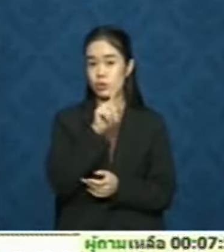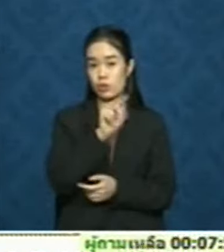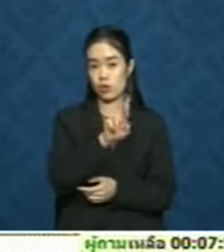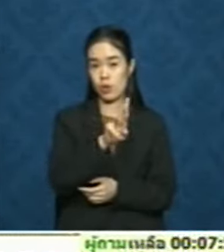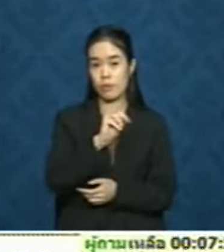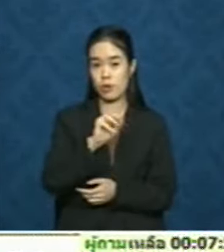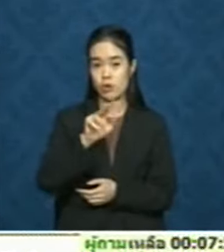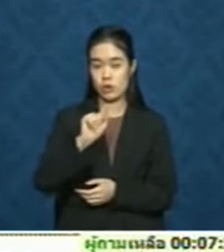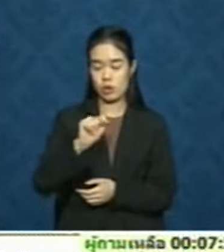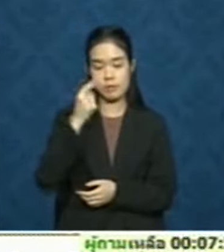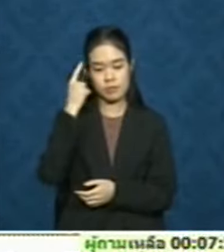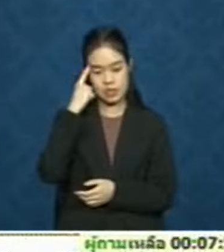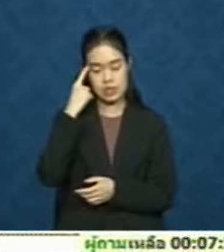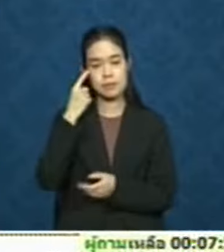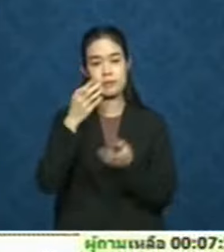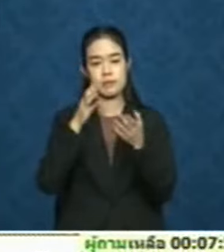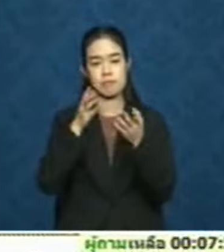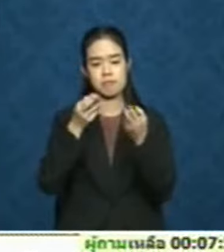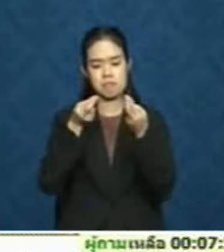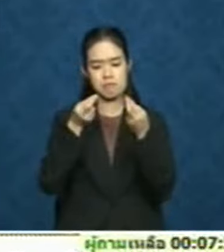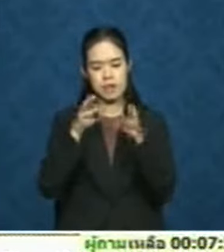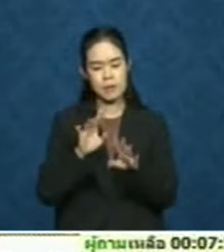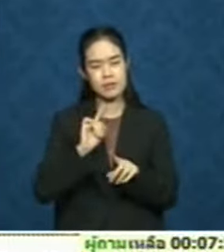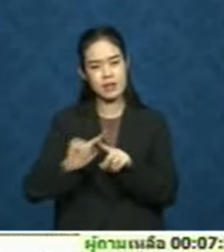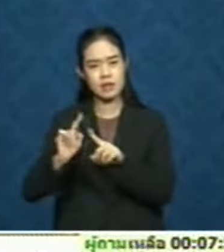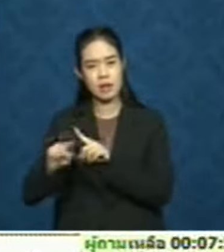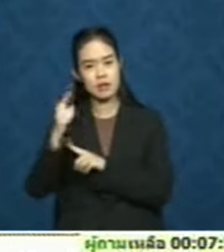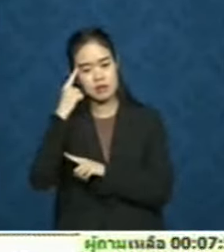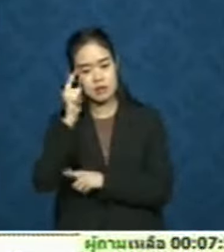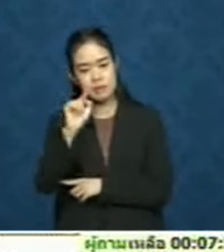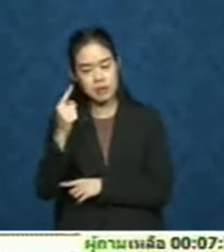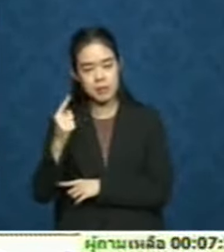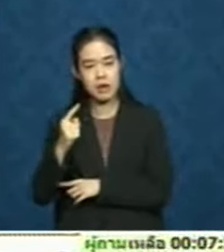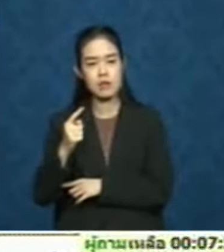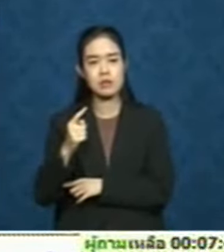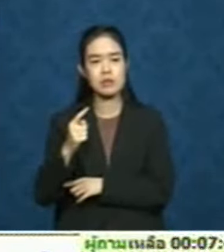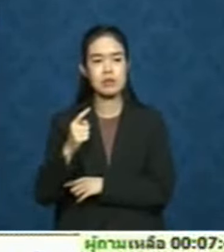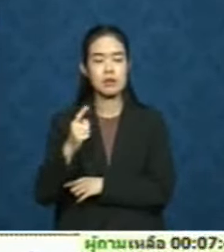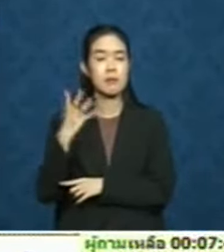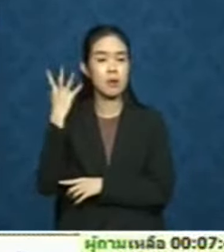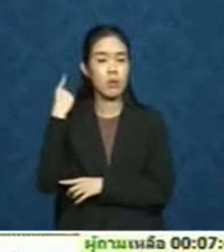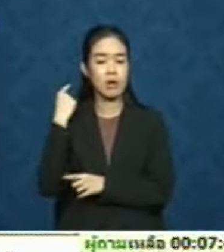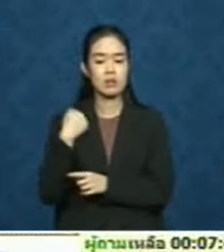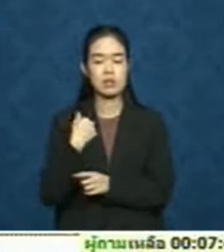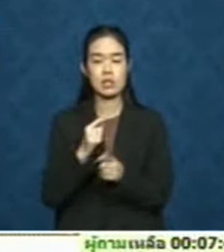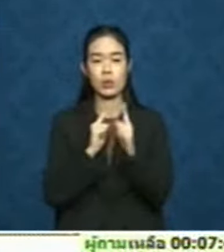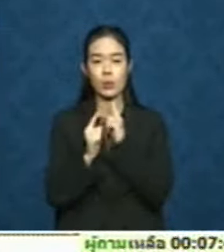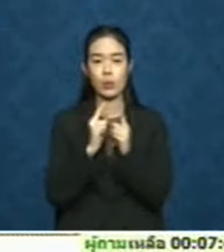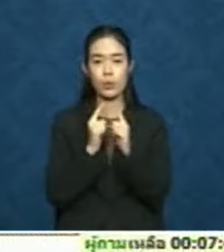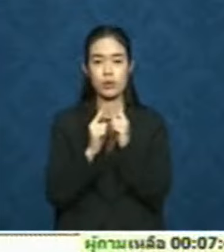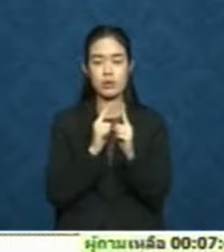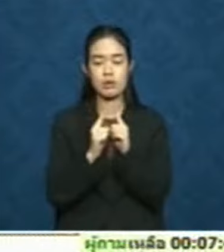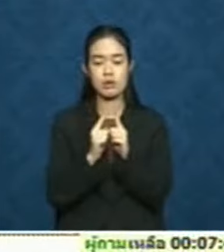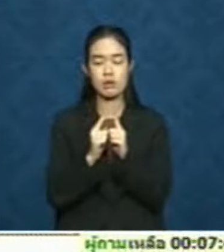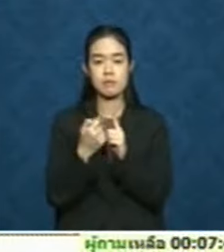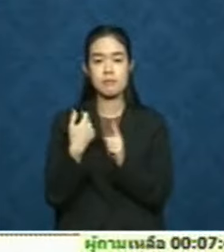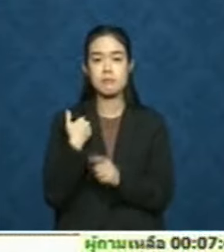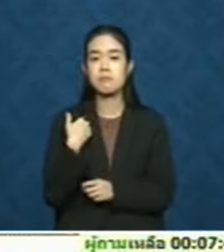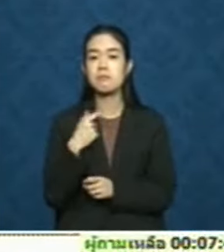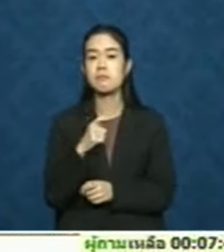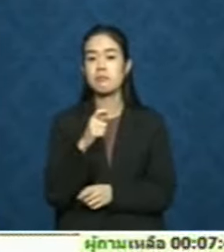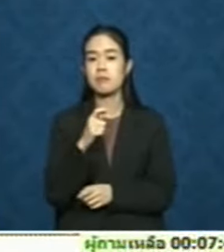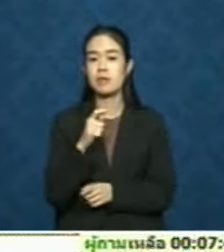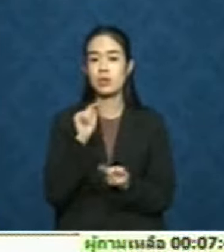ามแต่ส่วนใหญ่ยังไม่ทราบครับจนกระทั่งเมื่อวานนี้อธิการบดีนำคำสัมภาษณ์ในไทย